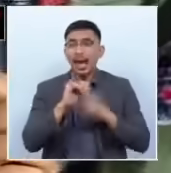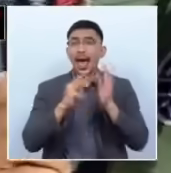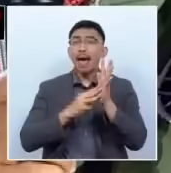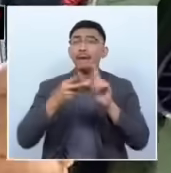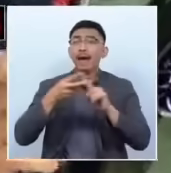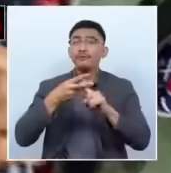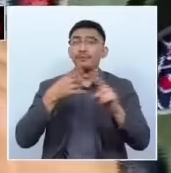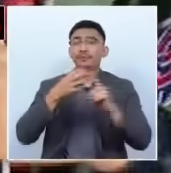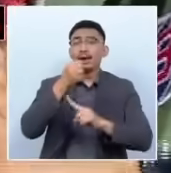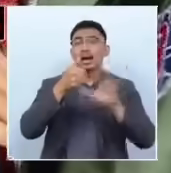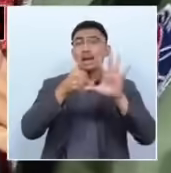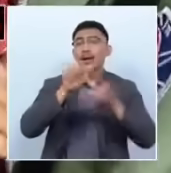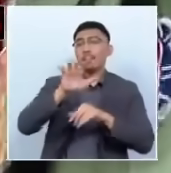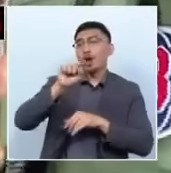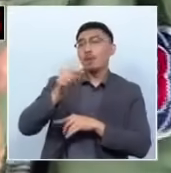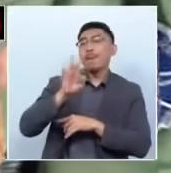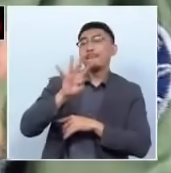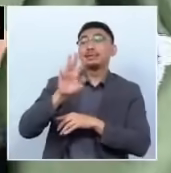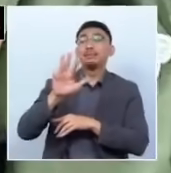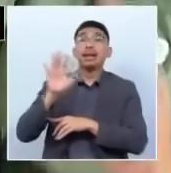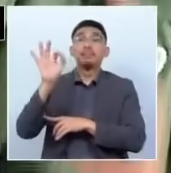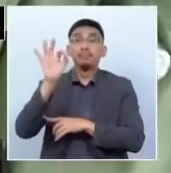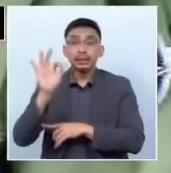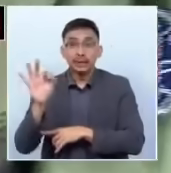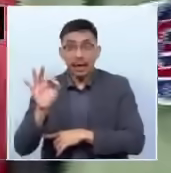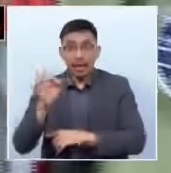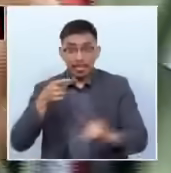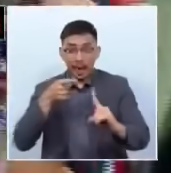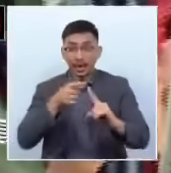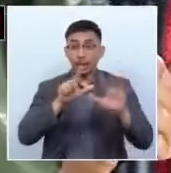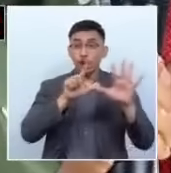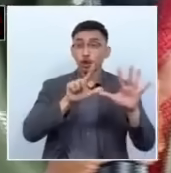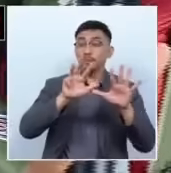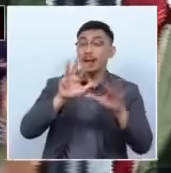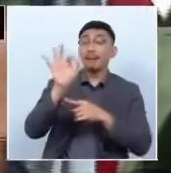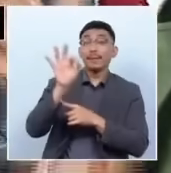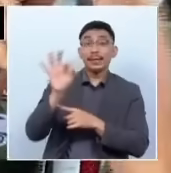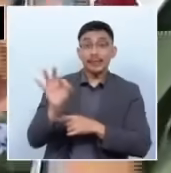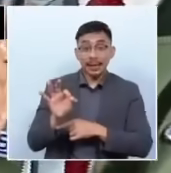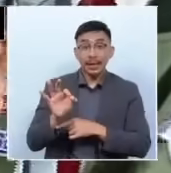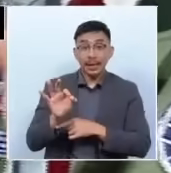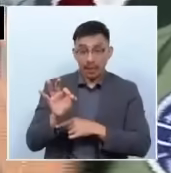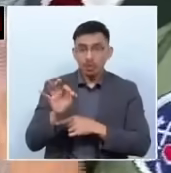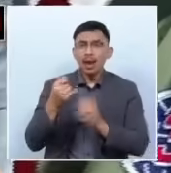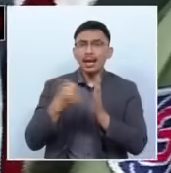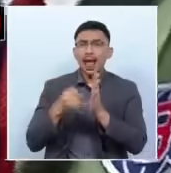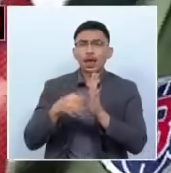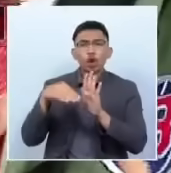65,49% dari target 79% Mengapa terjadi penurunan dan